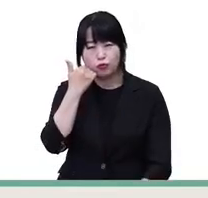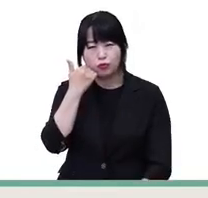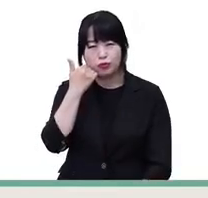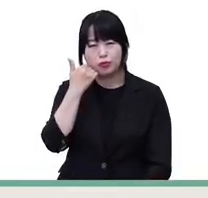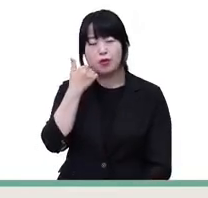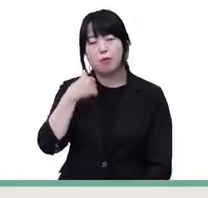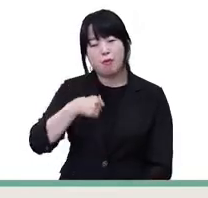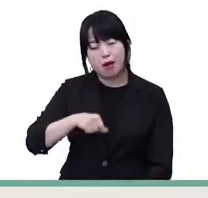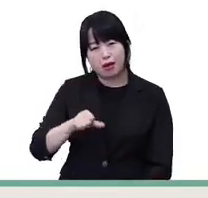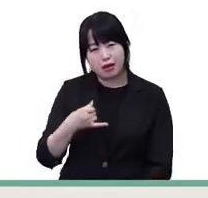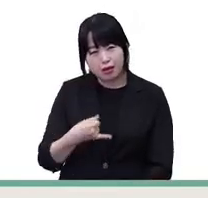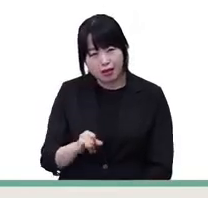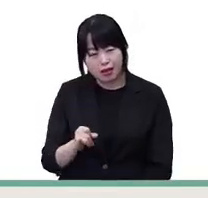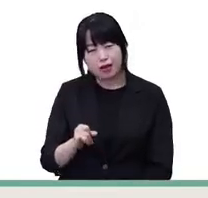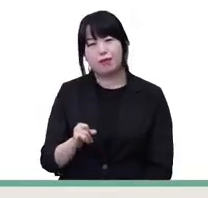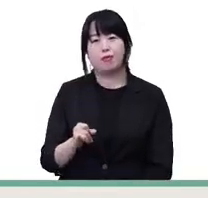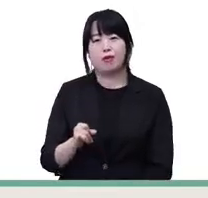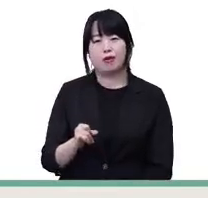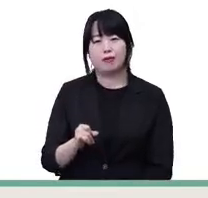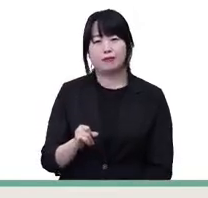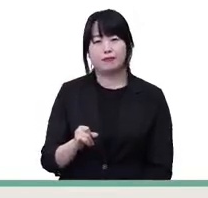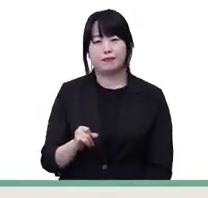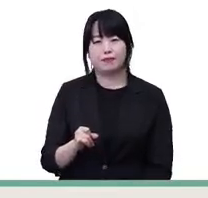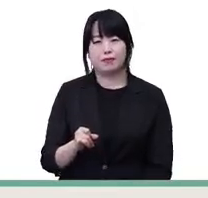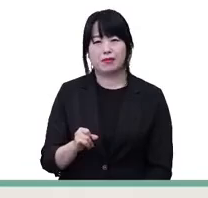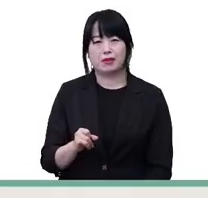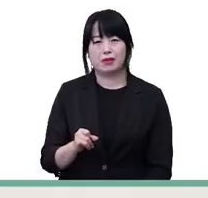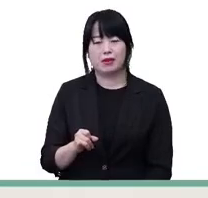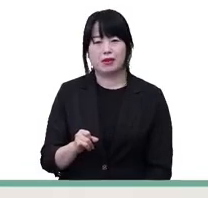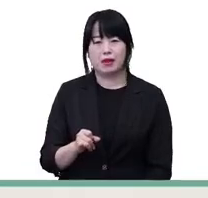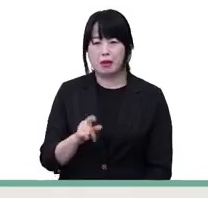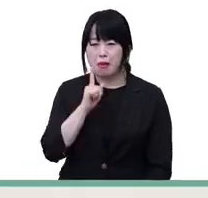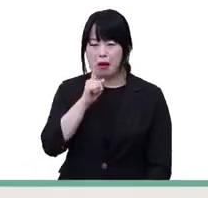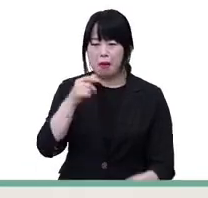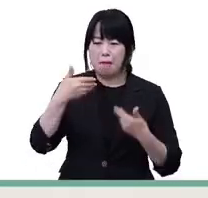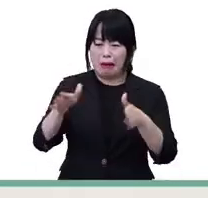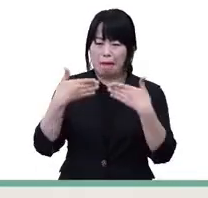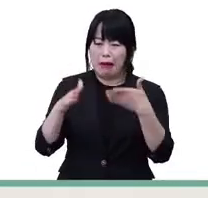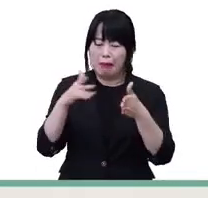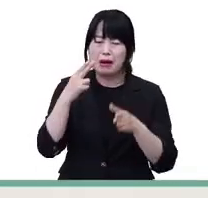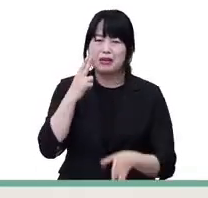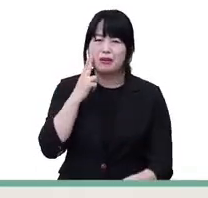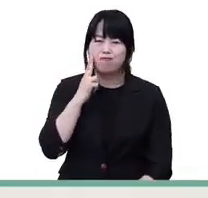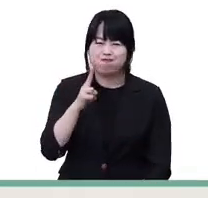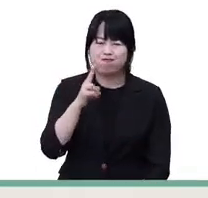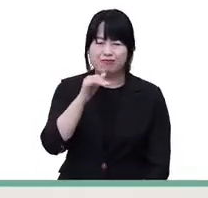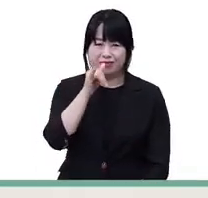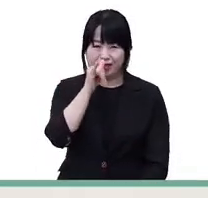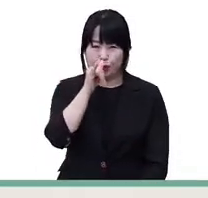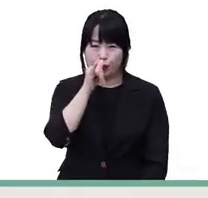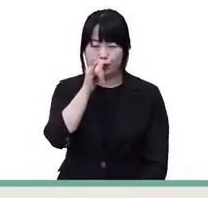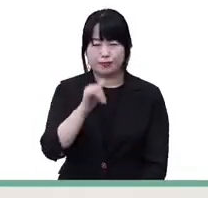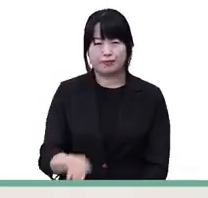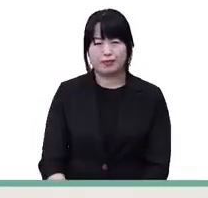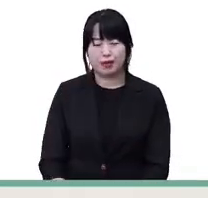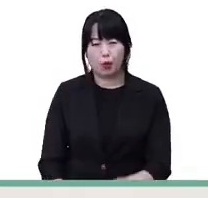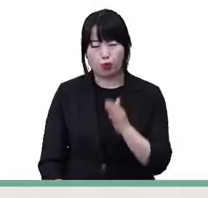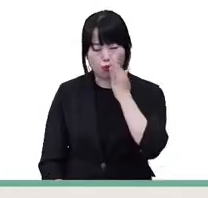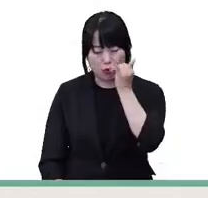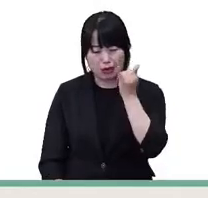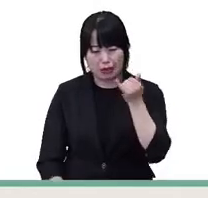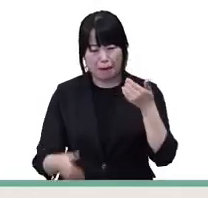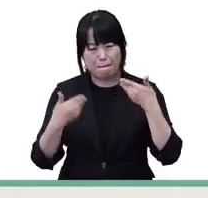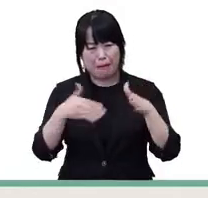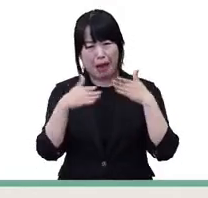아이에게 또는 어떻게 보면 들어서는 안 되는 그런 거친 말을 부모님에게 해서 부모님에게